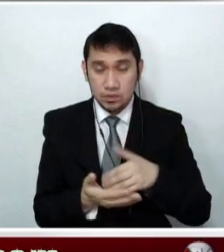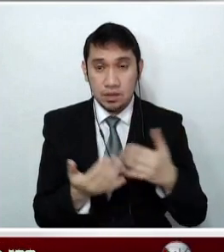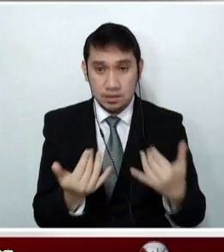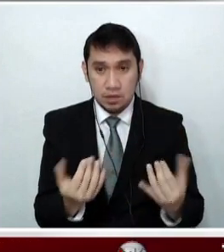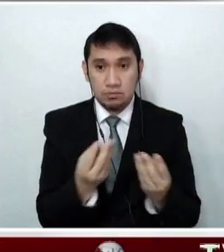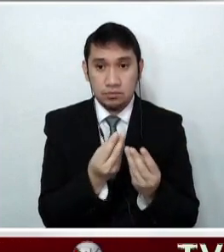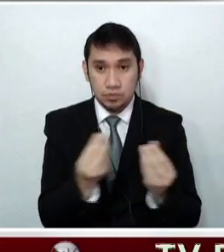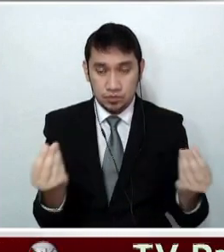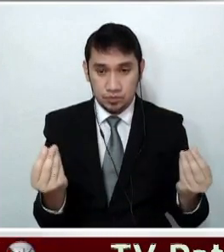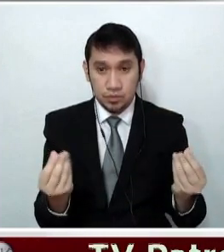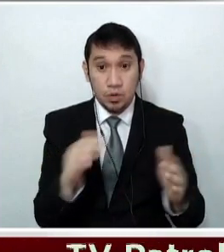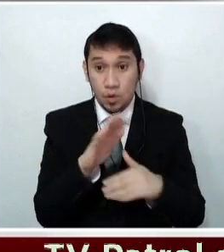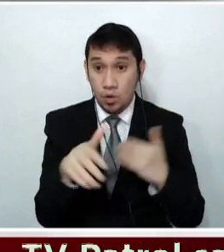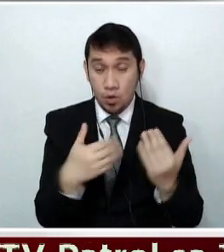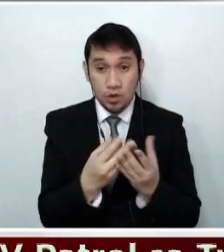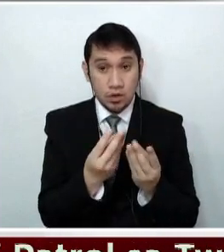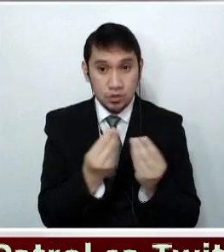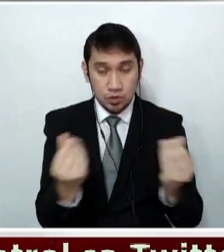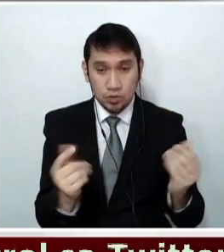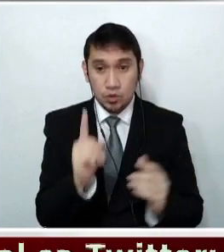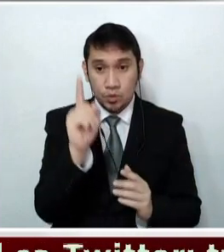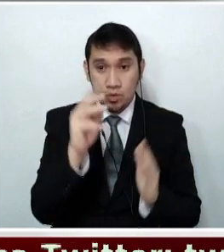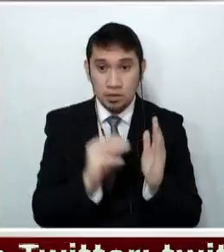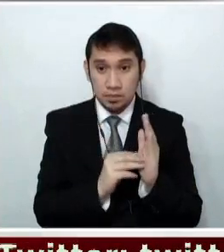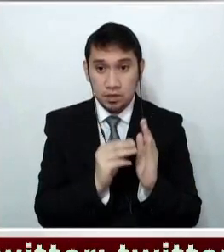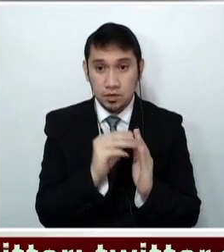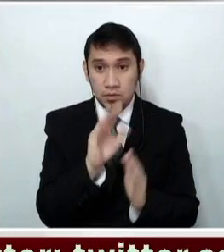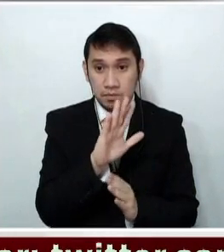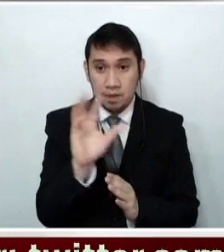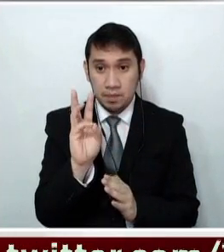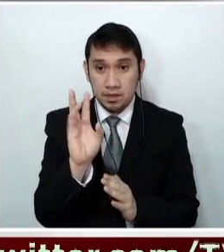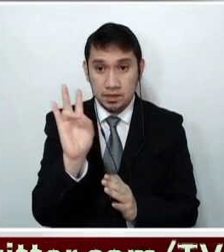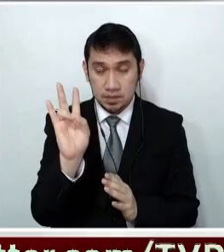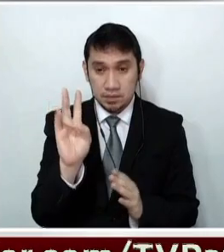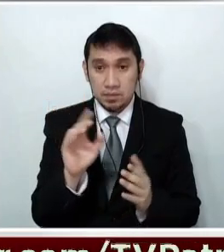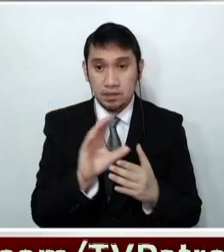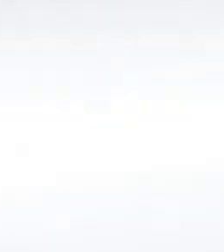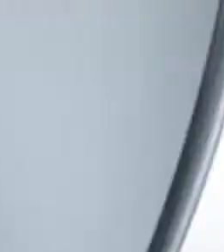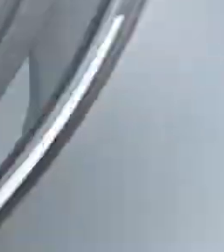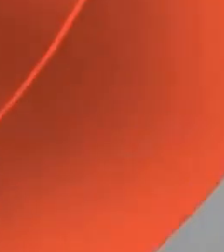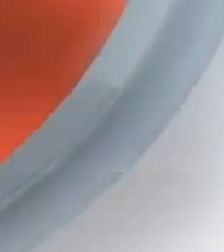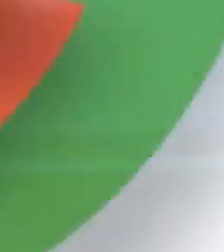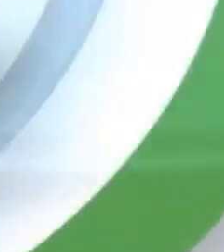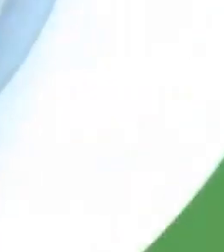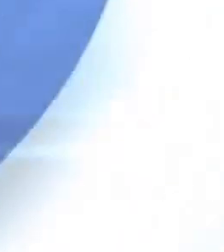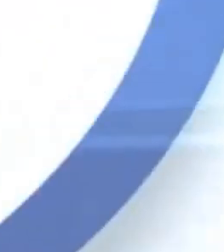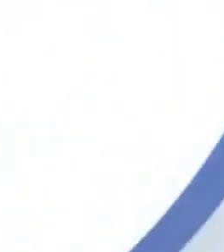para sa higit 1,567,000 total recoveries.